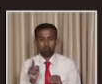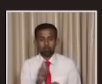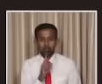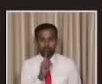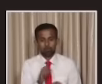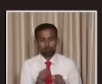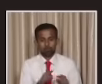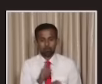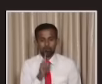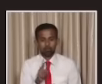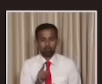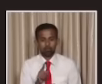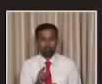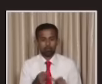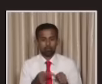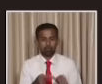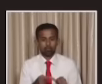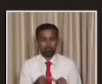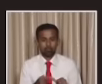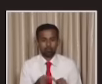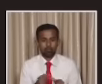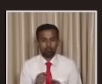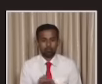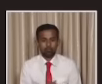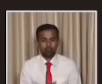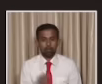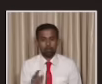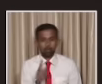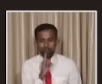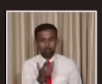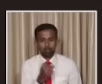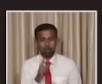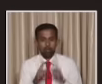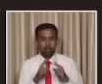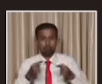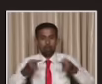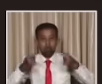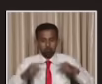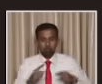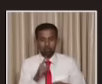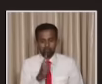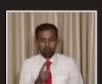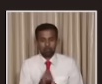පරිදි කිව්වම ඒකට උත්තර දෙන්න අවශ්‍යයි. මුලාසනාතුරුල මන්ත්‍රීතුමා මම නෑ කිව්වට එතුමාගේ කතාවෙන් පස්සේ කියලා කිව්වේ.